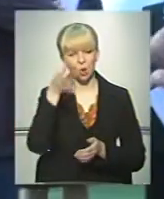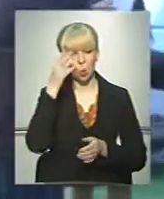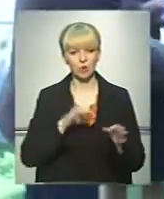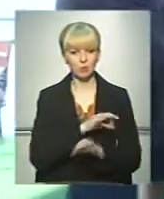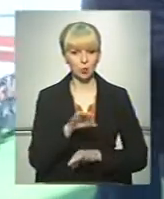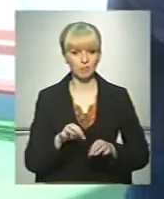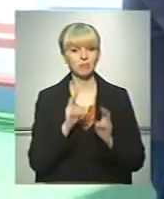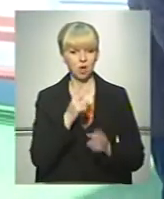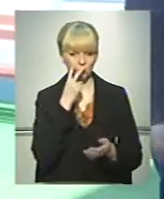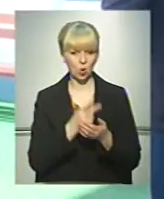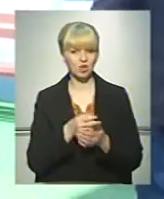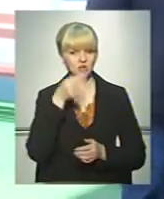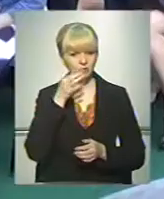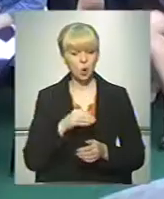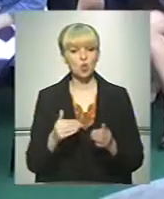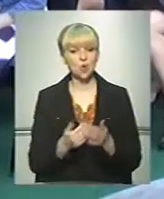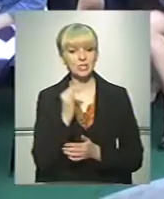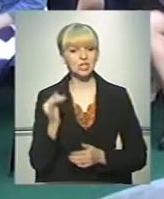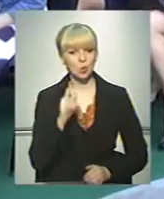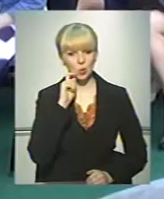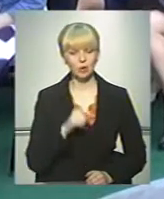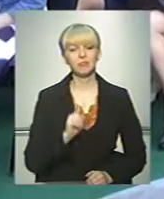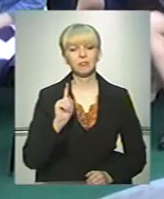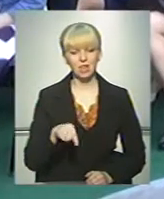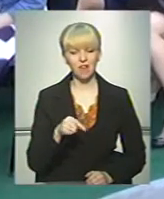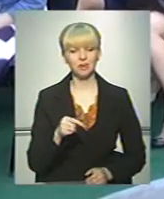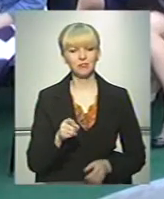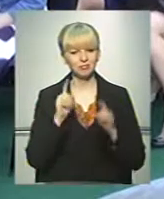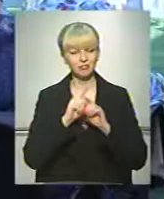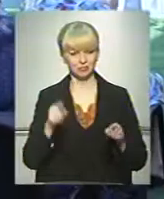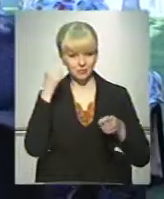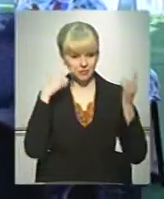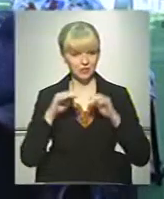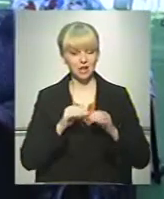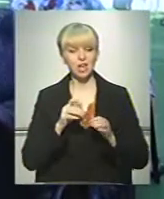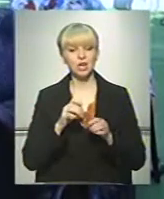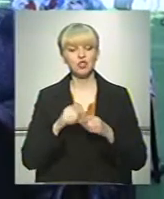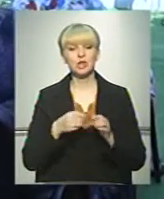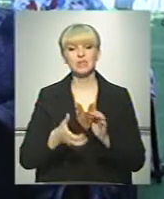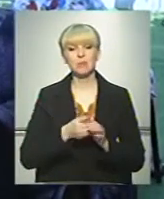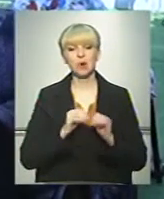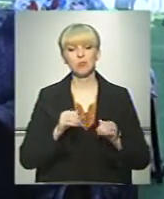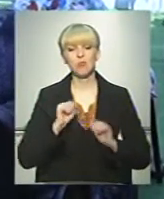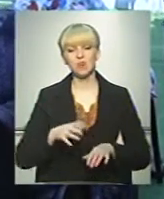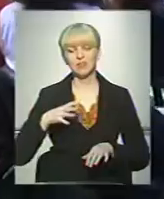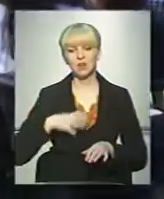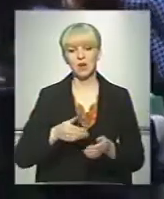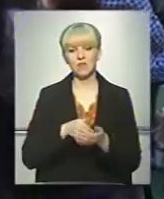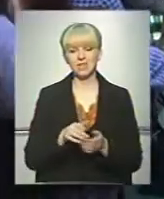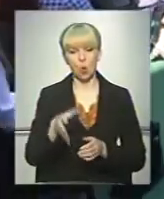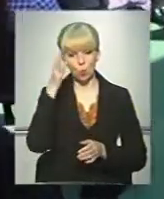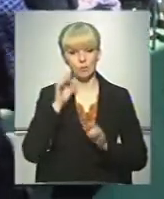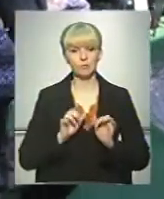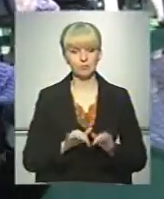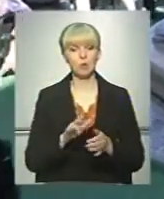проєктів. Адже, як показує досвід новітньої історії України, навіть вундеркінди через брак коштів вимушені відмовлятись від наукової діяльності і